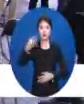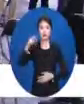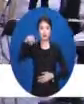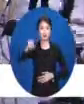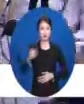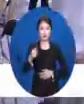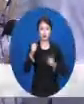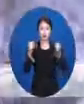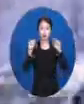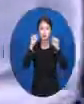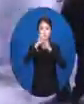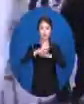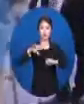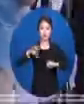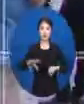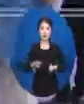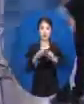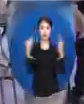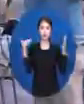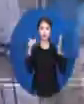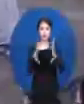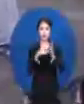유관순 체육관에서 개최됐습니다.